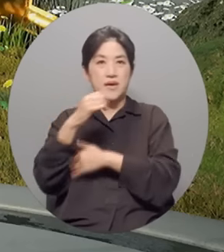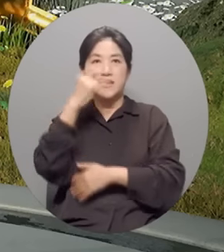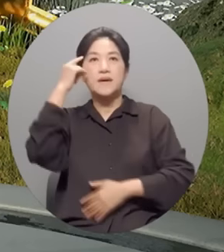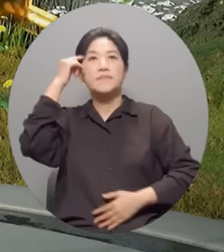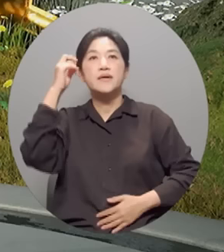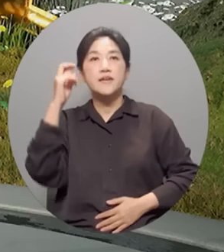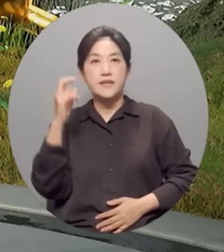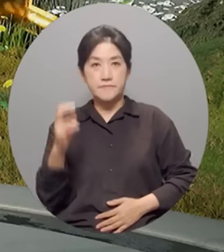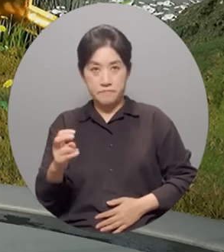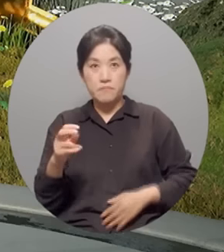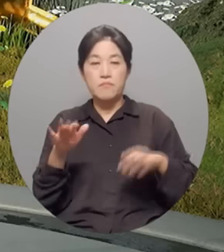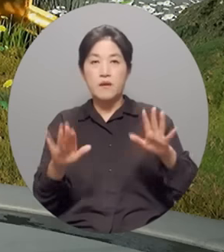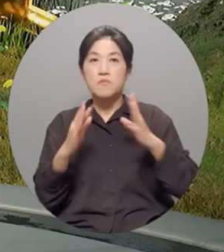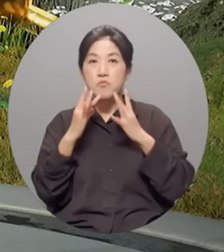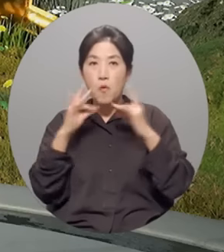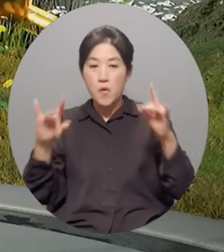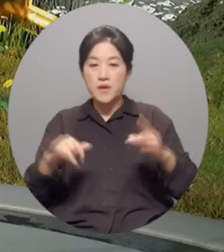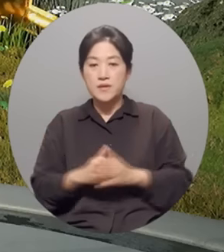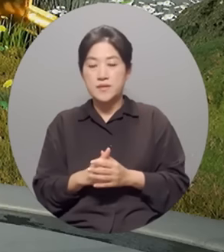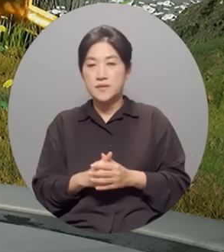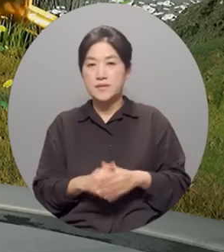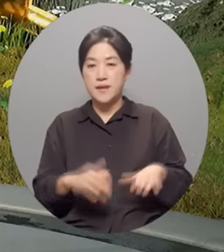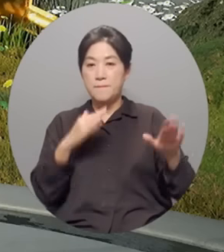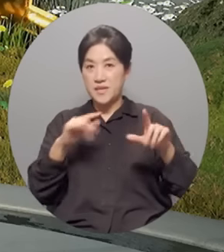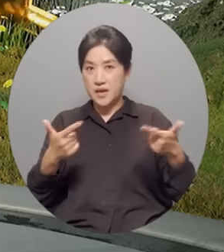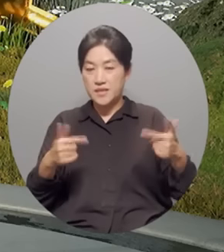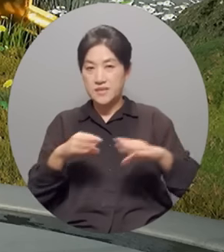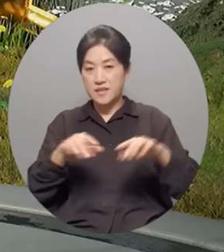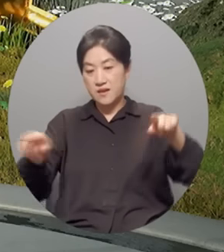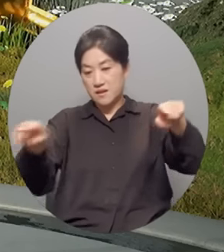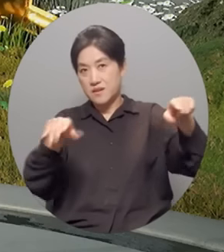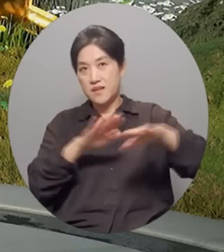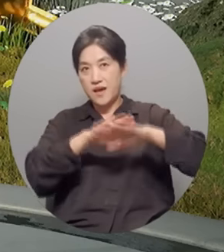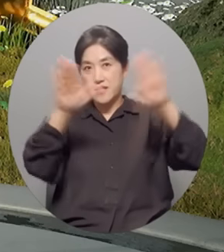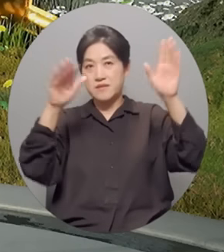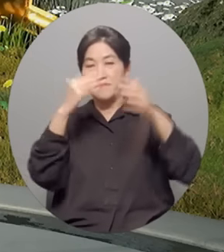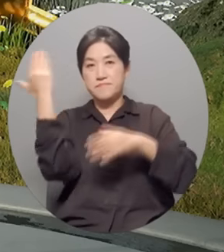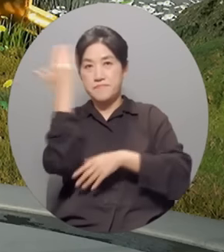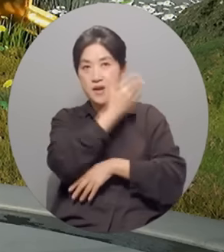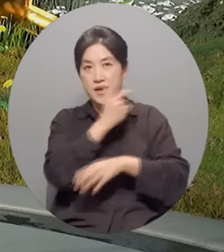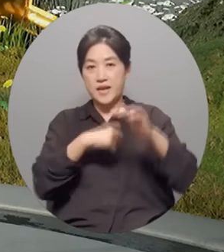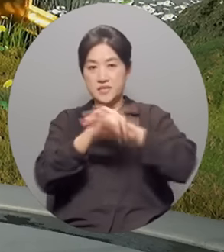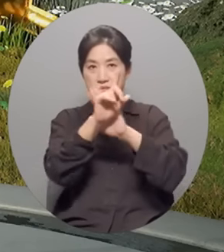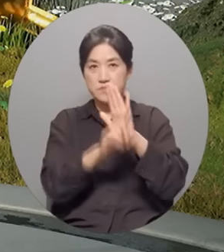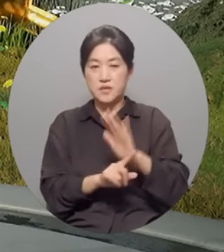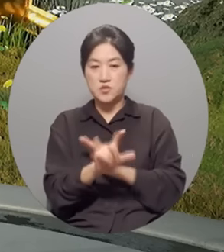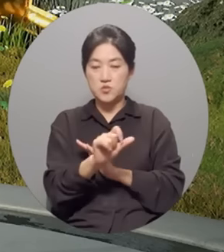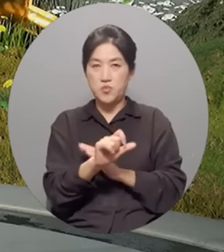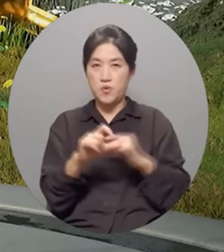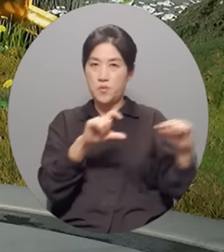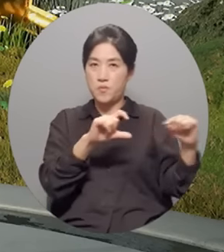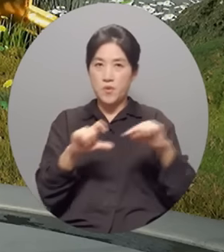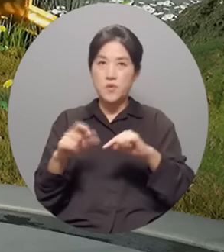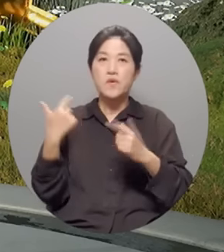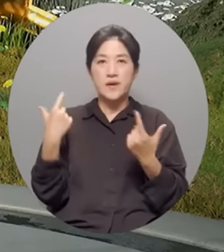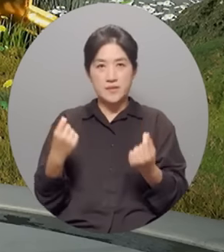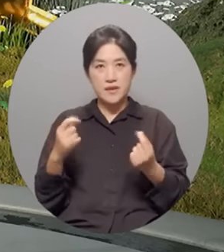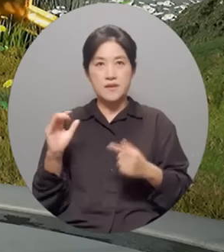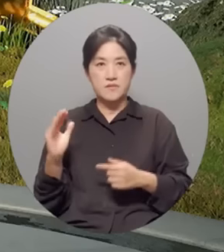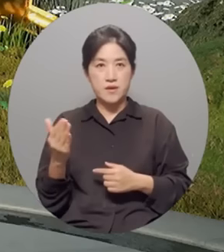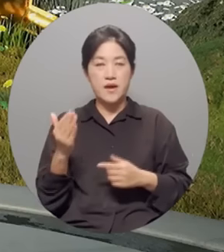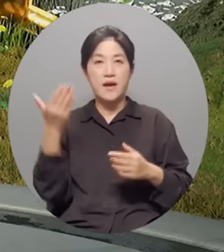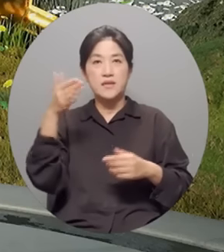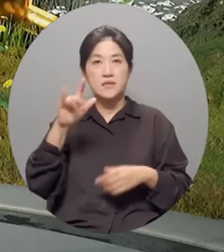불겠습니다 토요일에는 내륙 지방에 하늘이 대체로 맑아지겠고 아침 최저 기온도 15도로 평년 수준을 회복하겠습니다